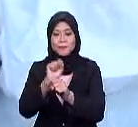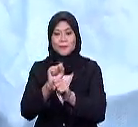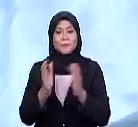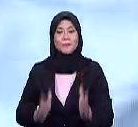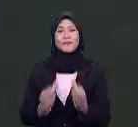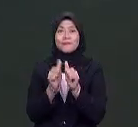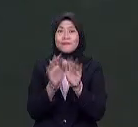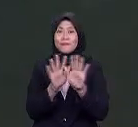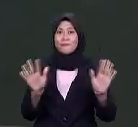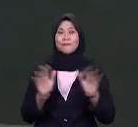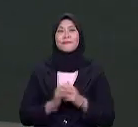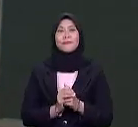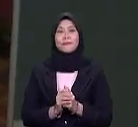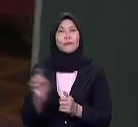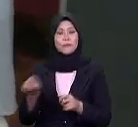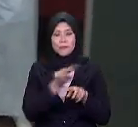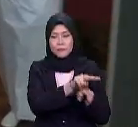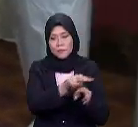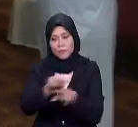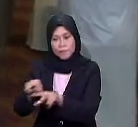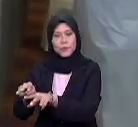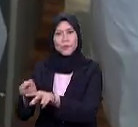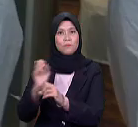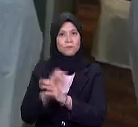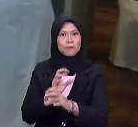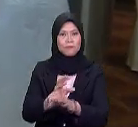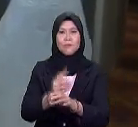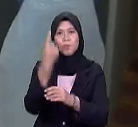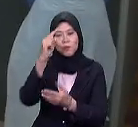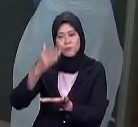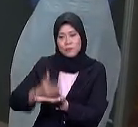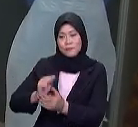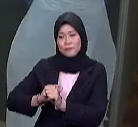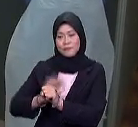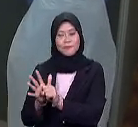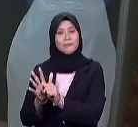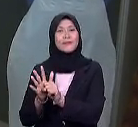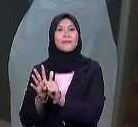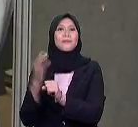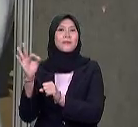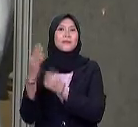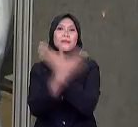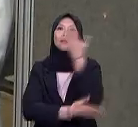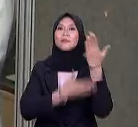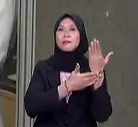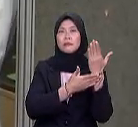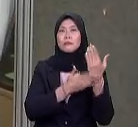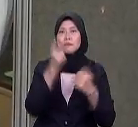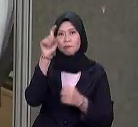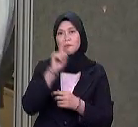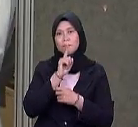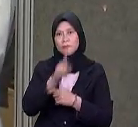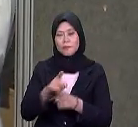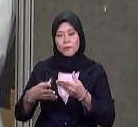barisan hadapan pihaknya akan memantau pelaksanaan inisiatif memerangi covid-19 di seluruh negara bagi memastikan